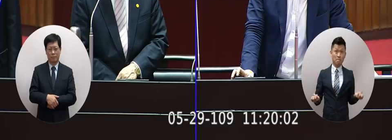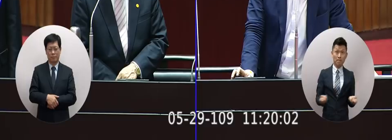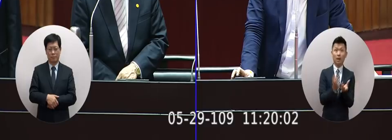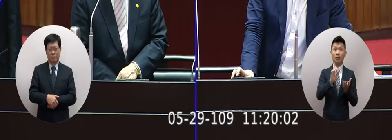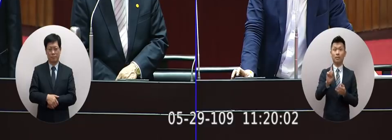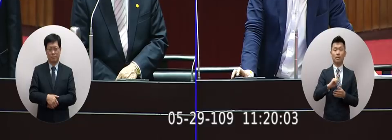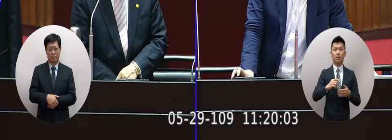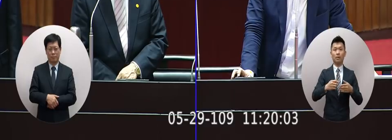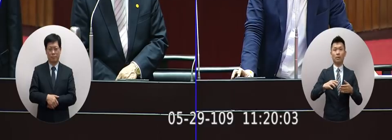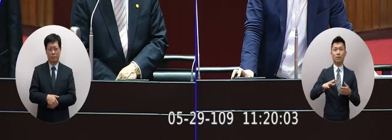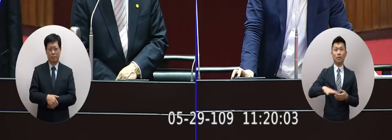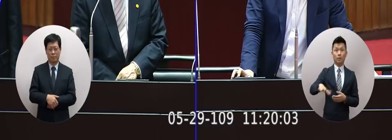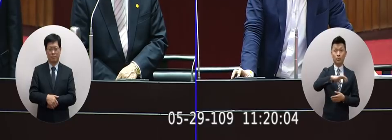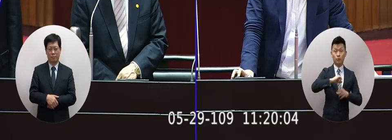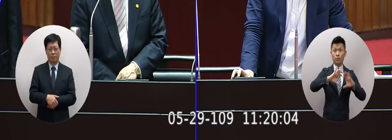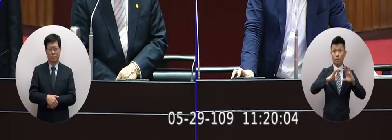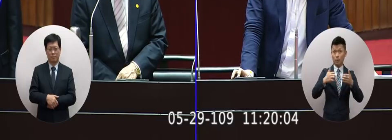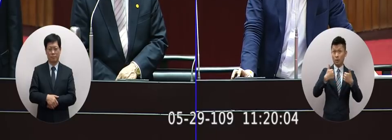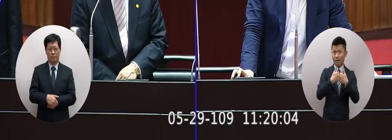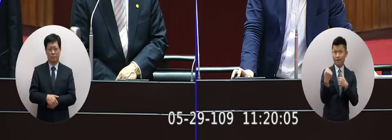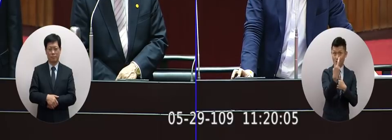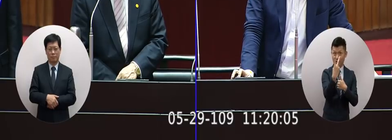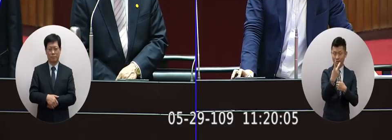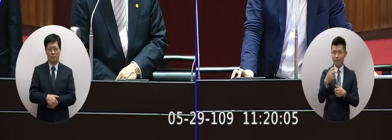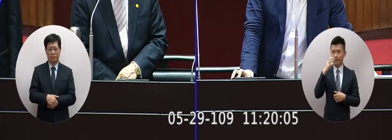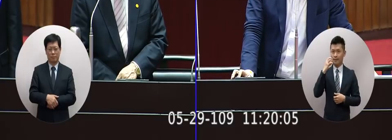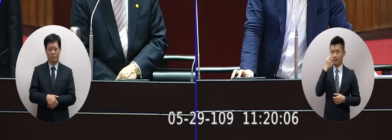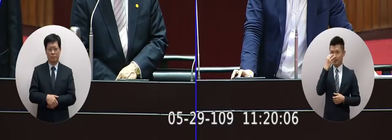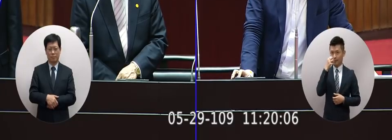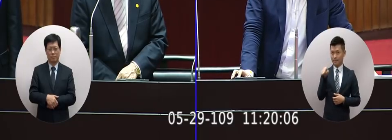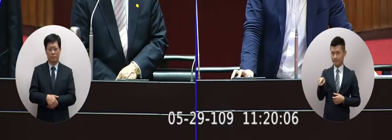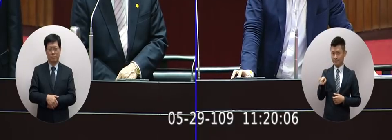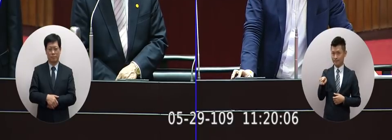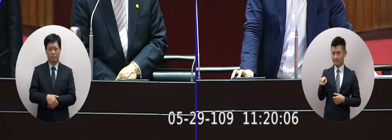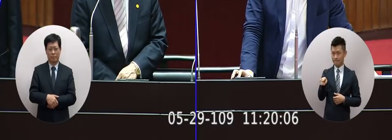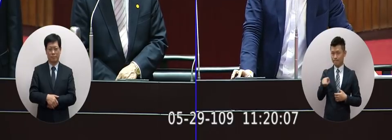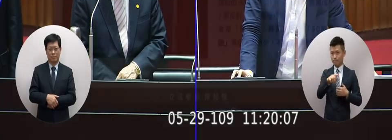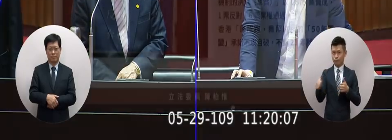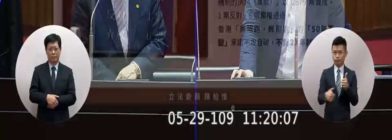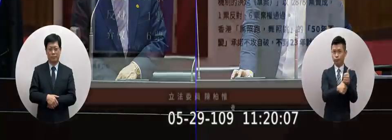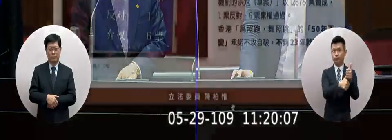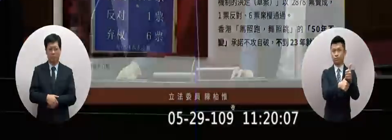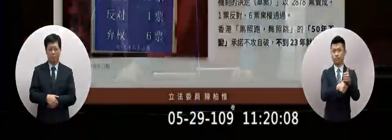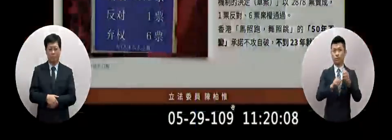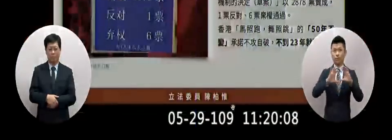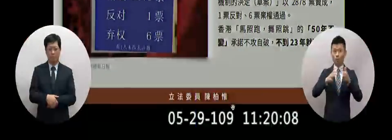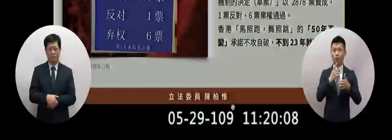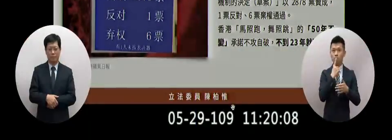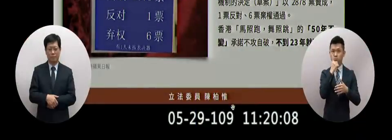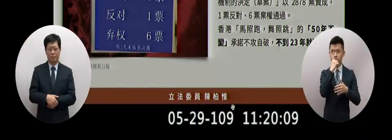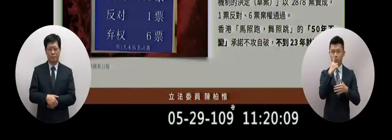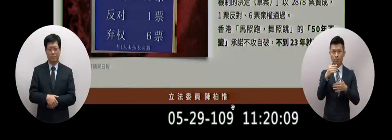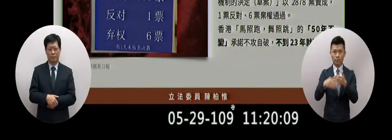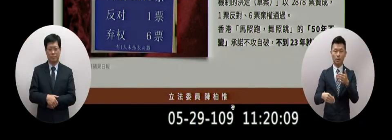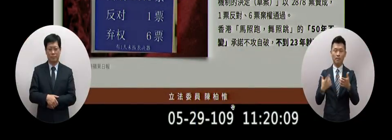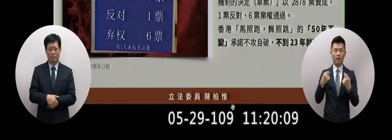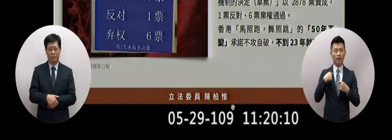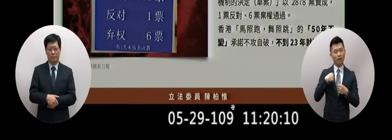国两会要来处理啥，要把香港用作中迄落一国一制啊。我本来感觉家己数学